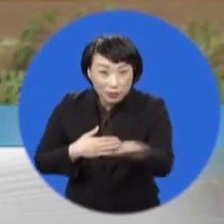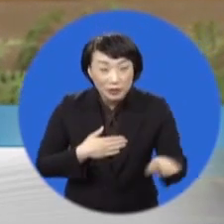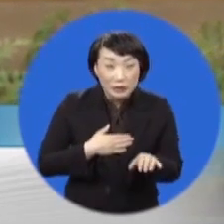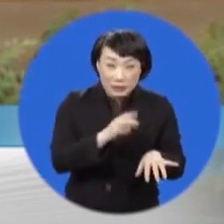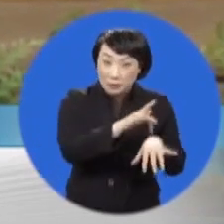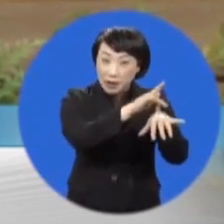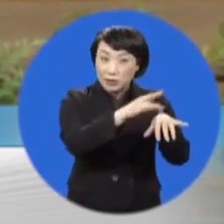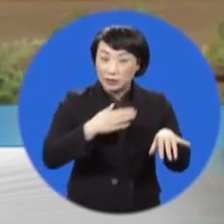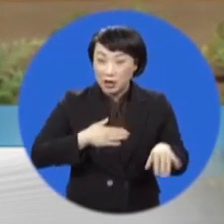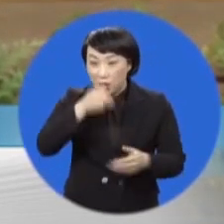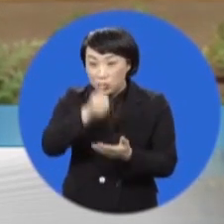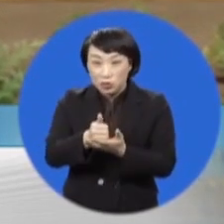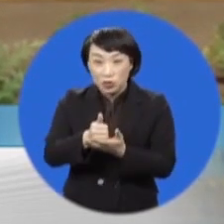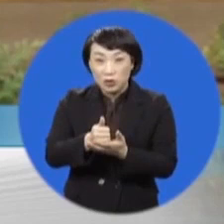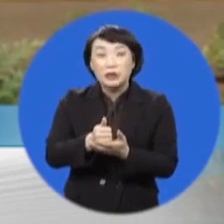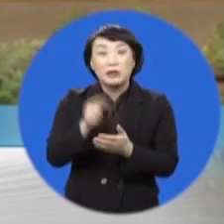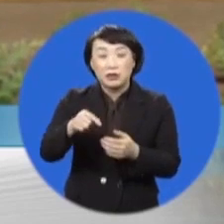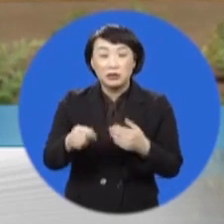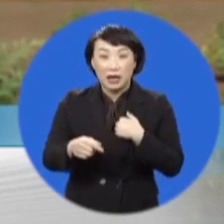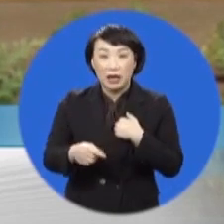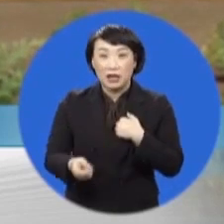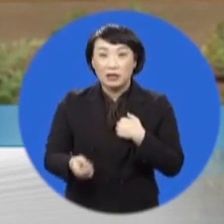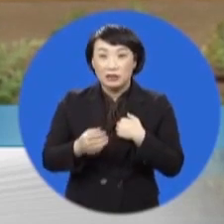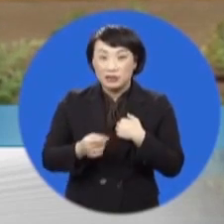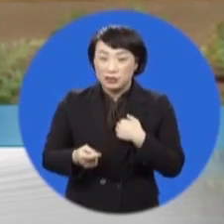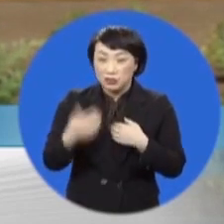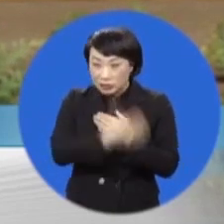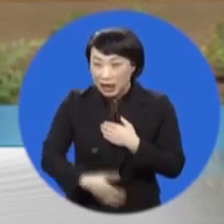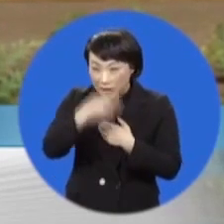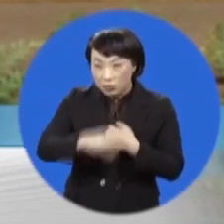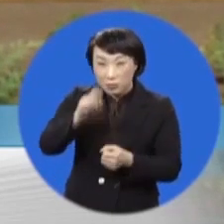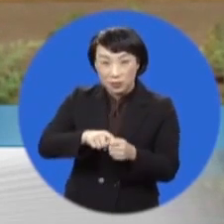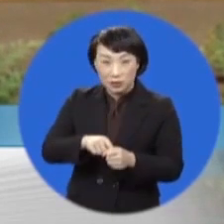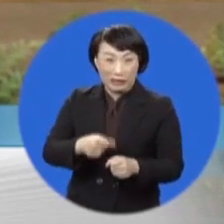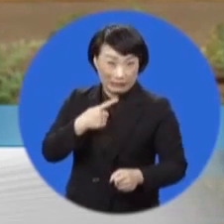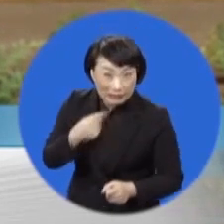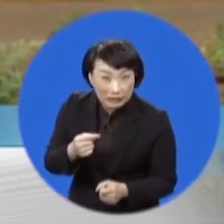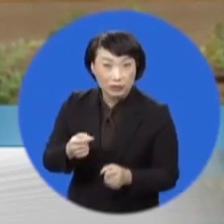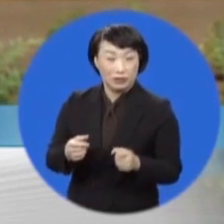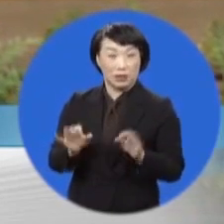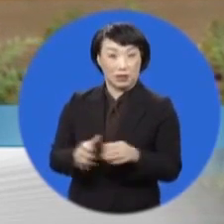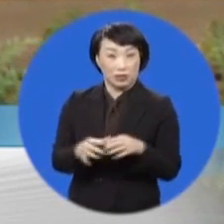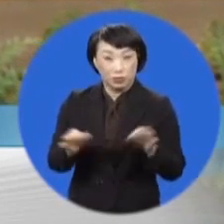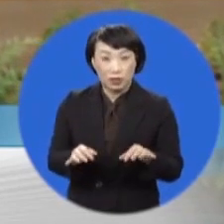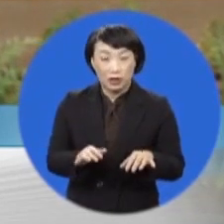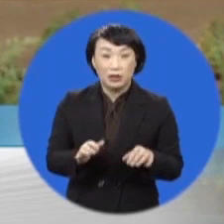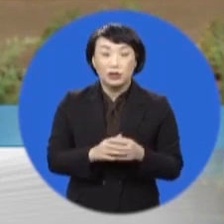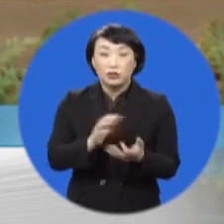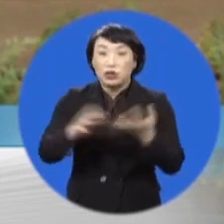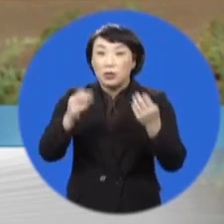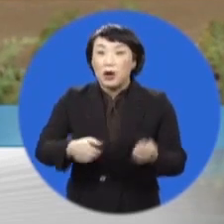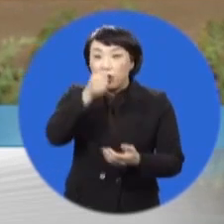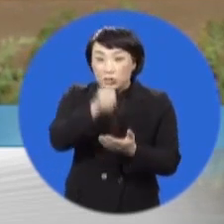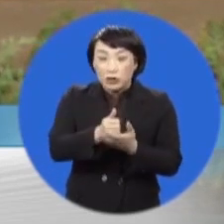죄라는 더존 놓고 우리가 털 톡 육신의 유일 때문에 춘향의 범위 안 순간에 그 수많은